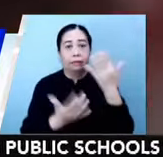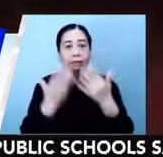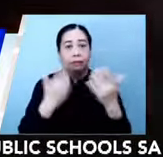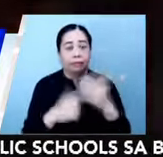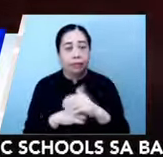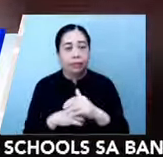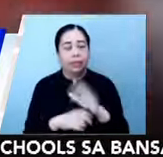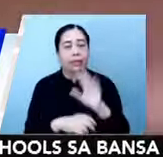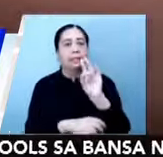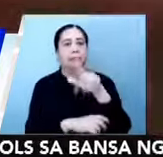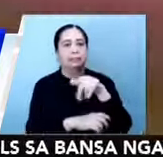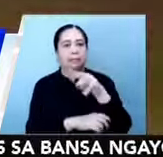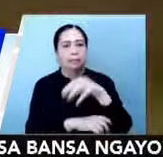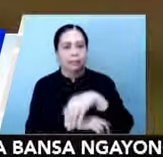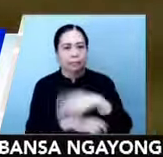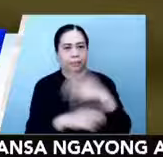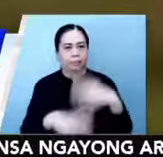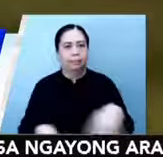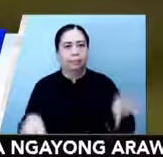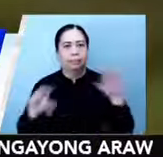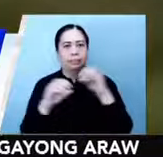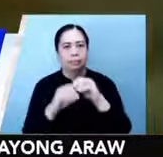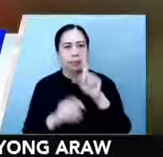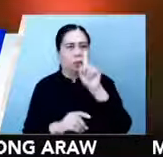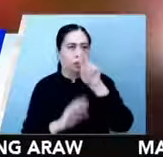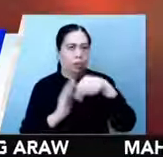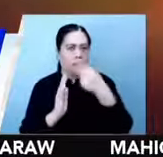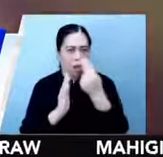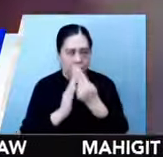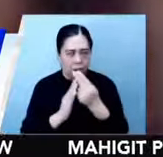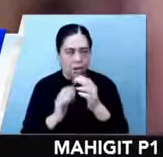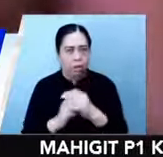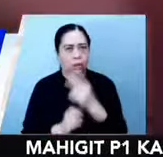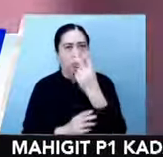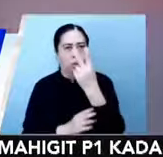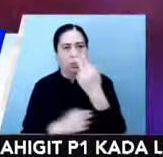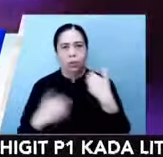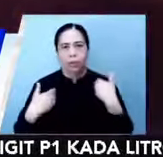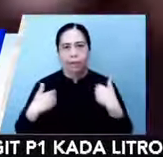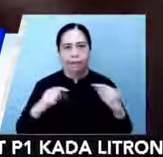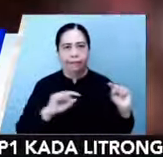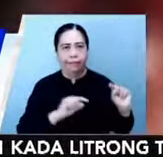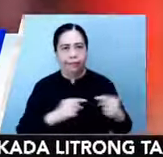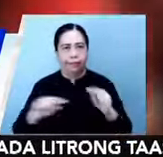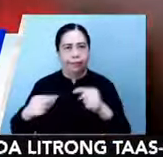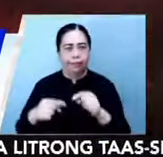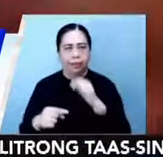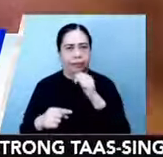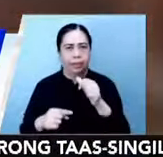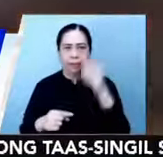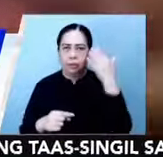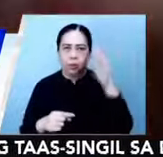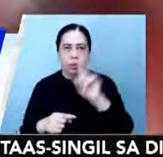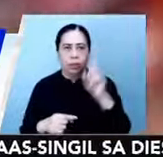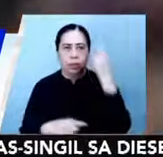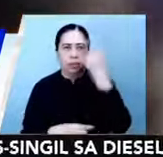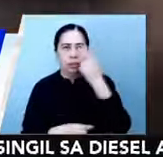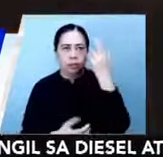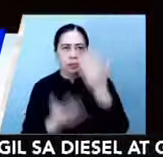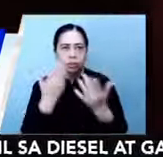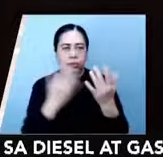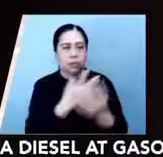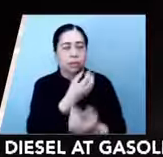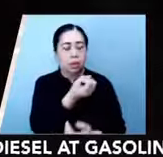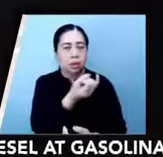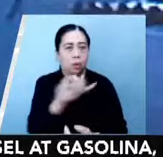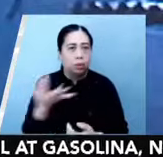at naapula makalipas ang isang oras. Dalawa ang sugatan, hindi patukoy ang sanhi na apoy at kung ilang bahay ang